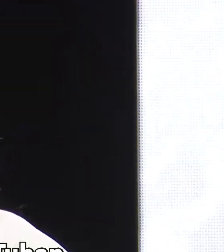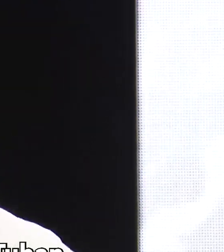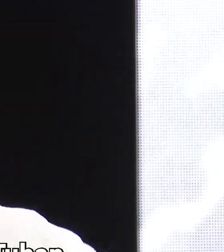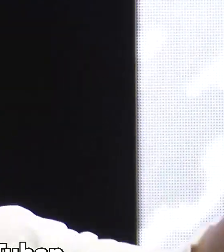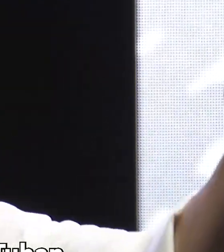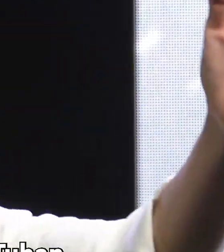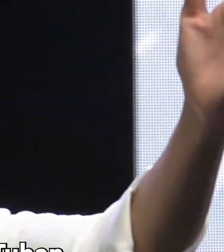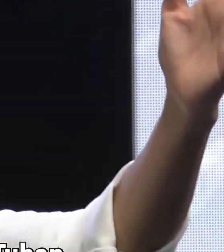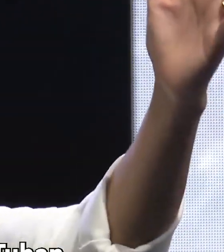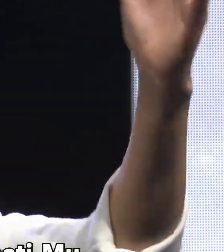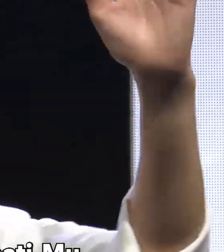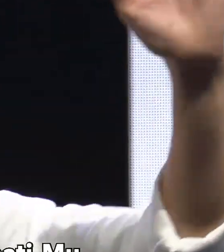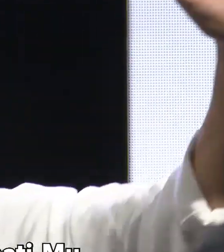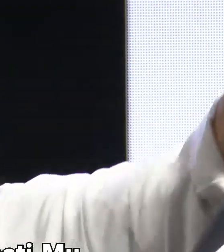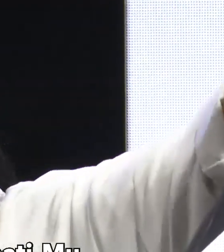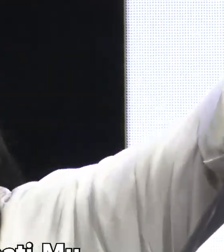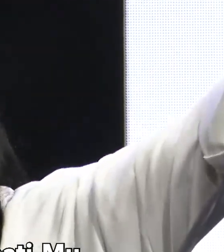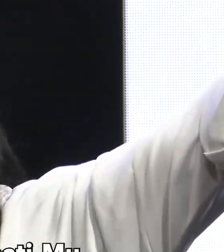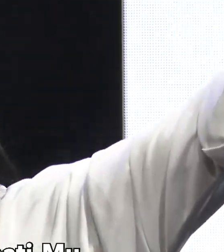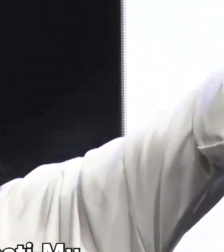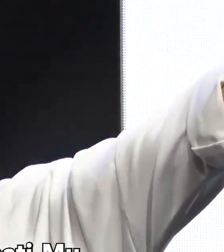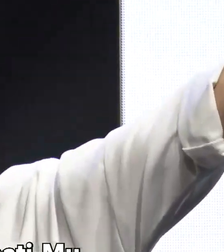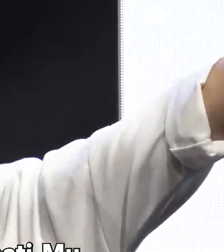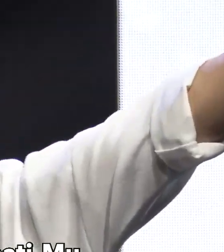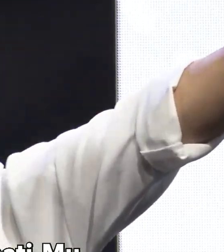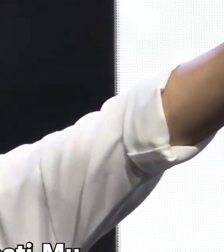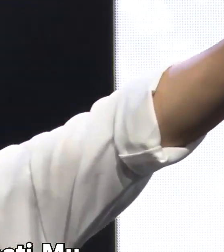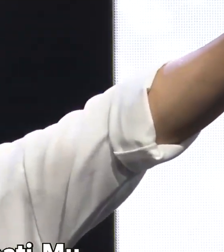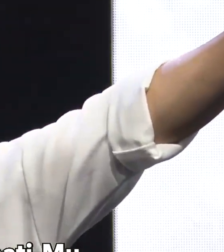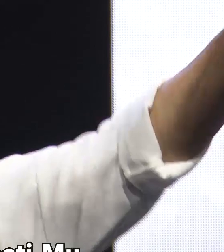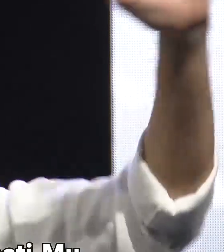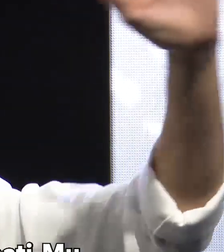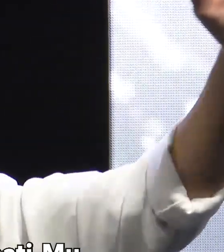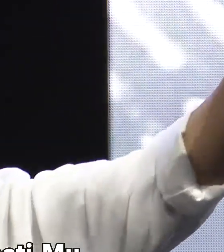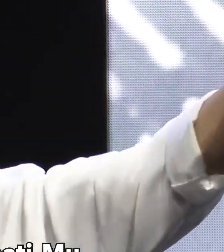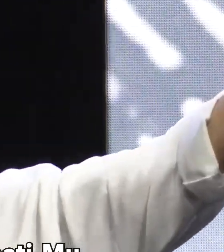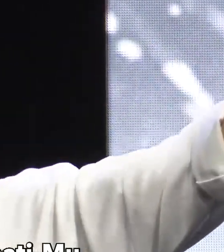rahmat-Mu Tuhan, jadikanlah